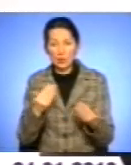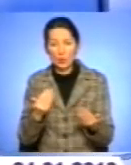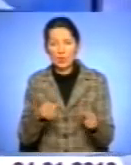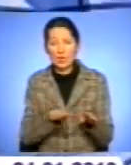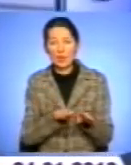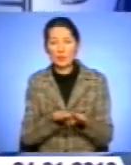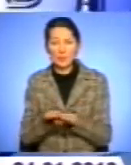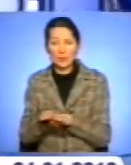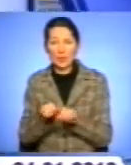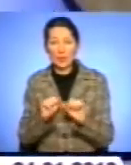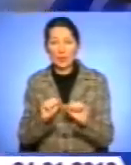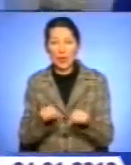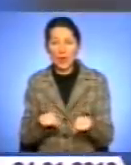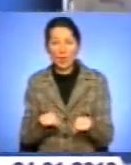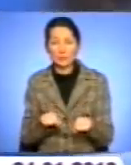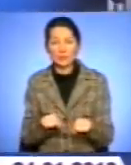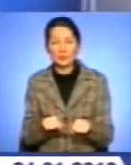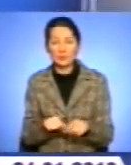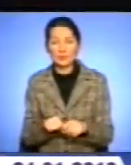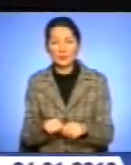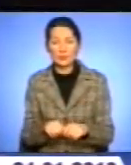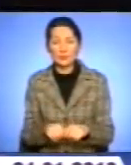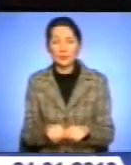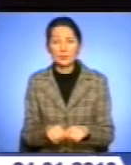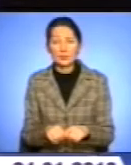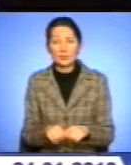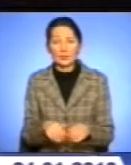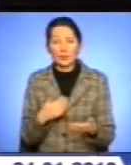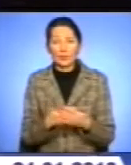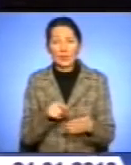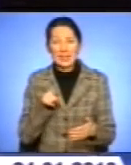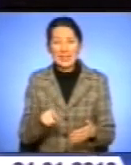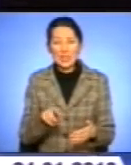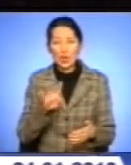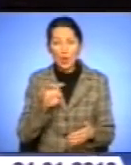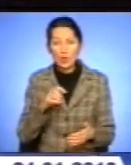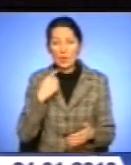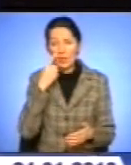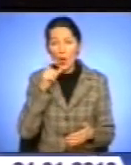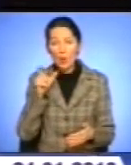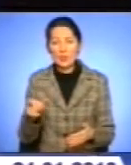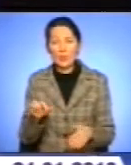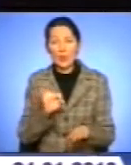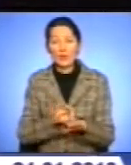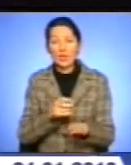через такий обслуговуючий офіс. Тобто це екстериторіальний, ще один